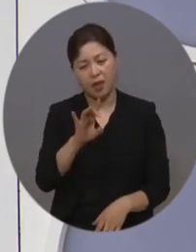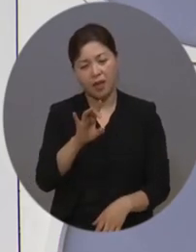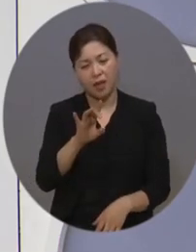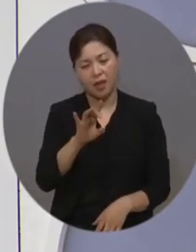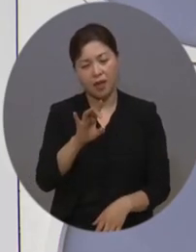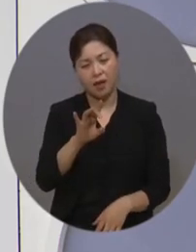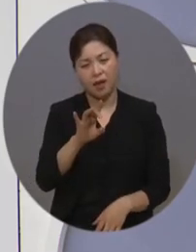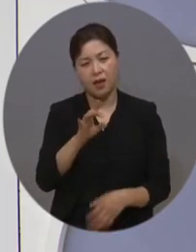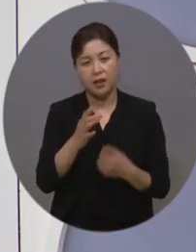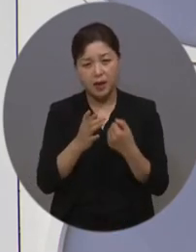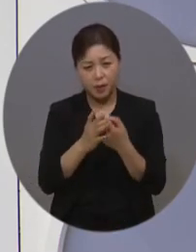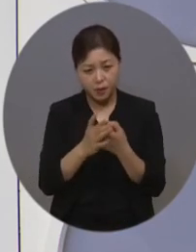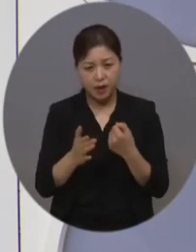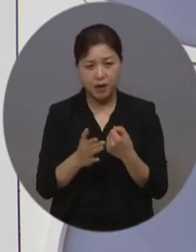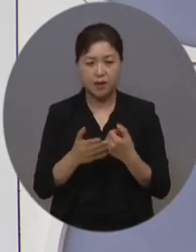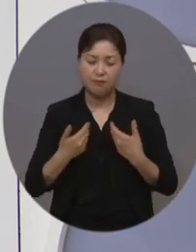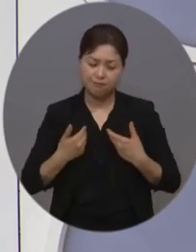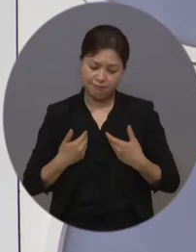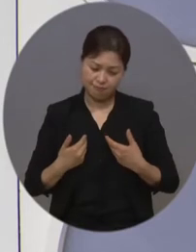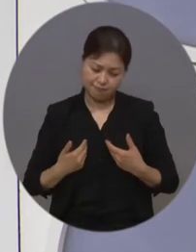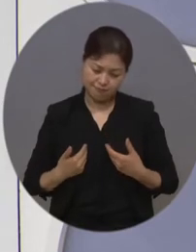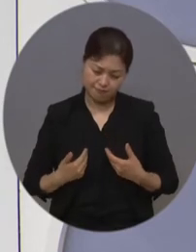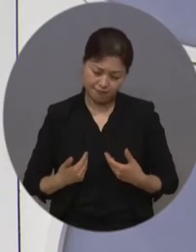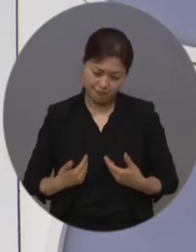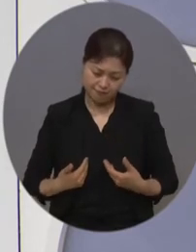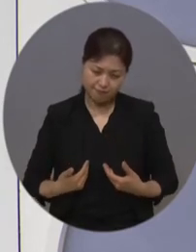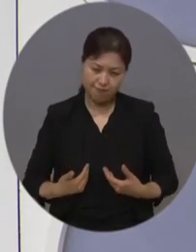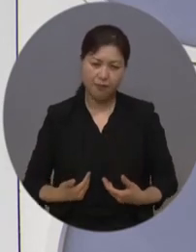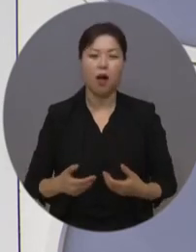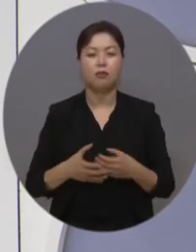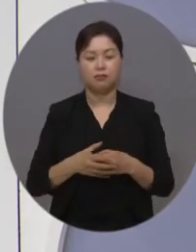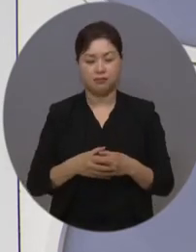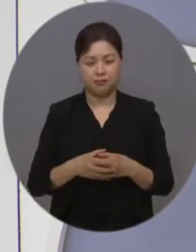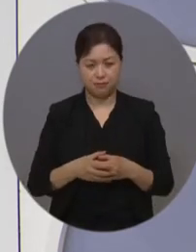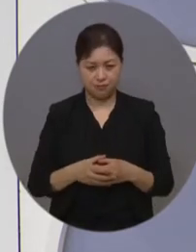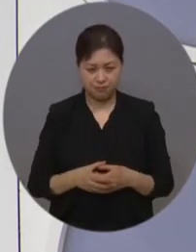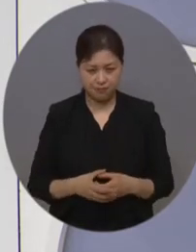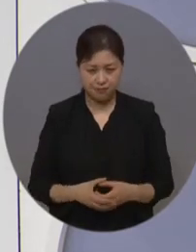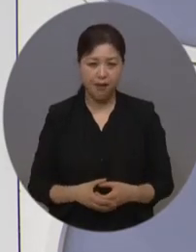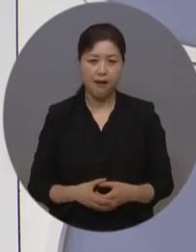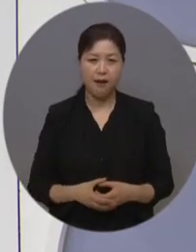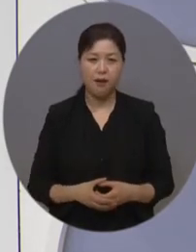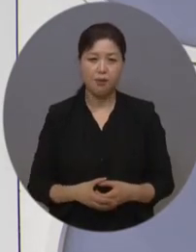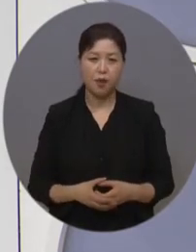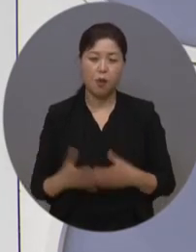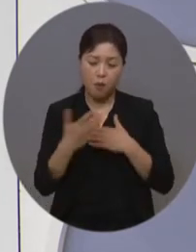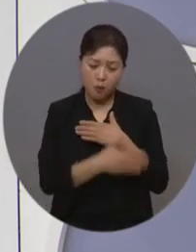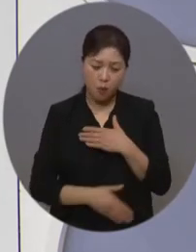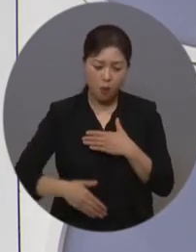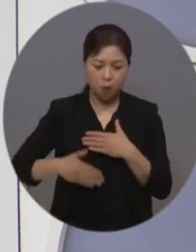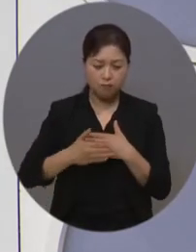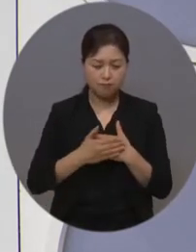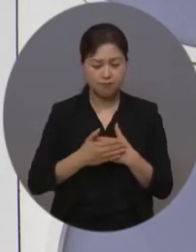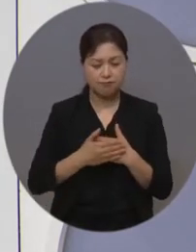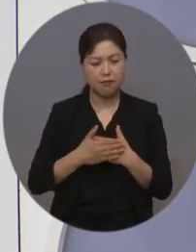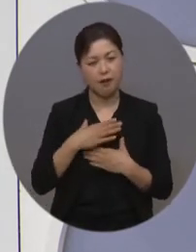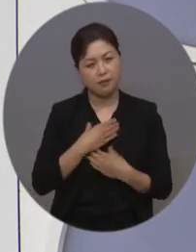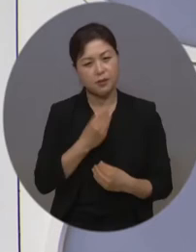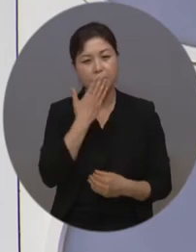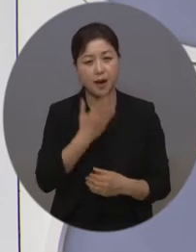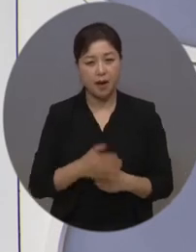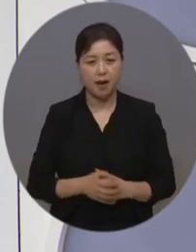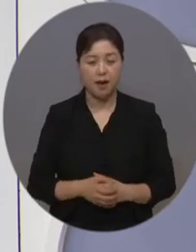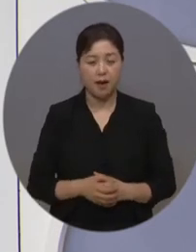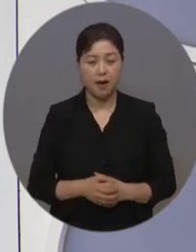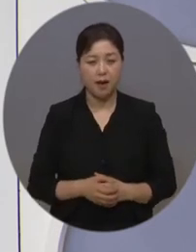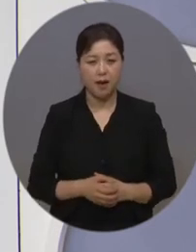때일수록 참 명상을 해야지 이게 참 우리 정서적으로도 굉장히 앉아야 되고 우리가 이제 명상을